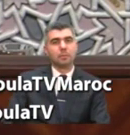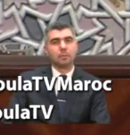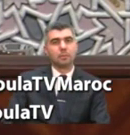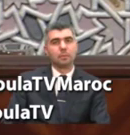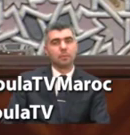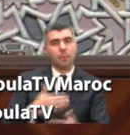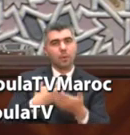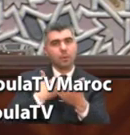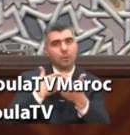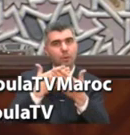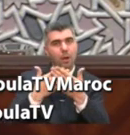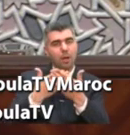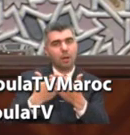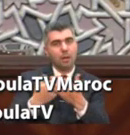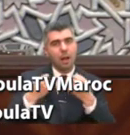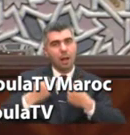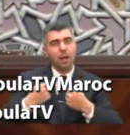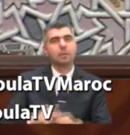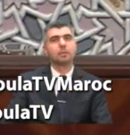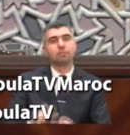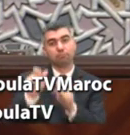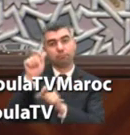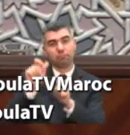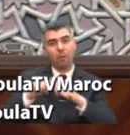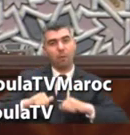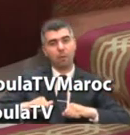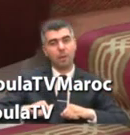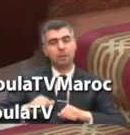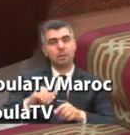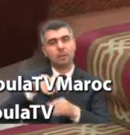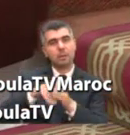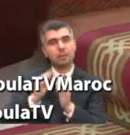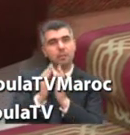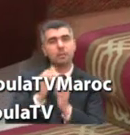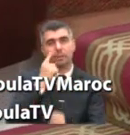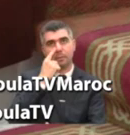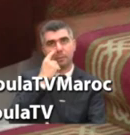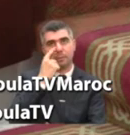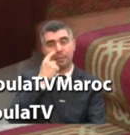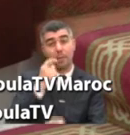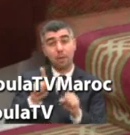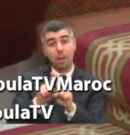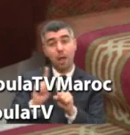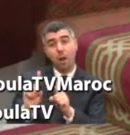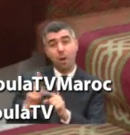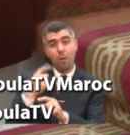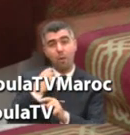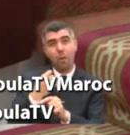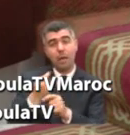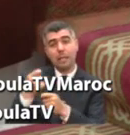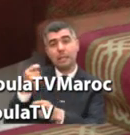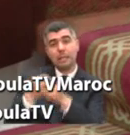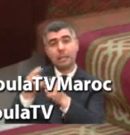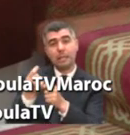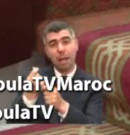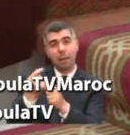شكرا سيد الوزير الرئيس، شكرا السيدة النائبة المحترمة. أولا الأسعار كتعرفوا بلي